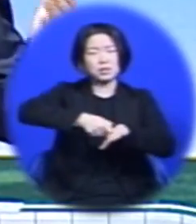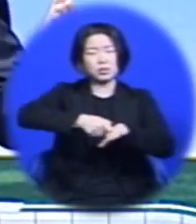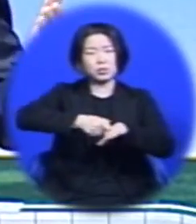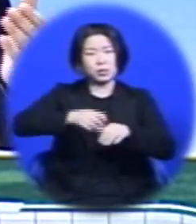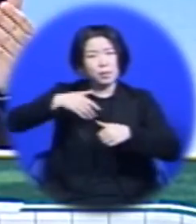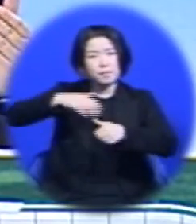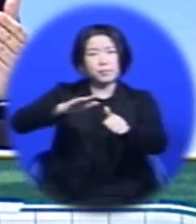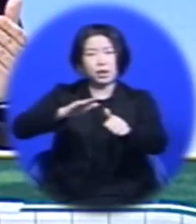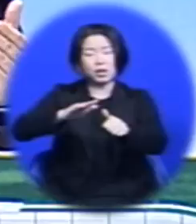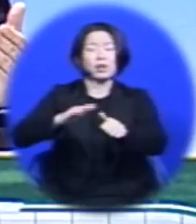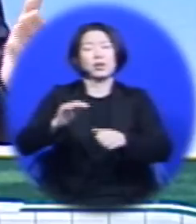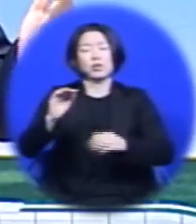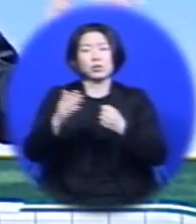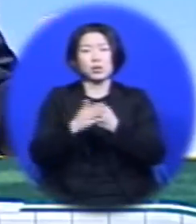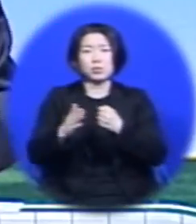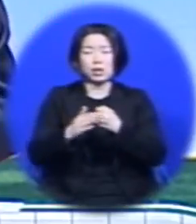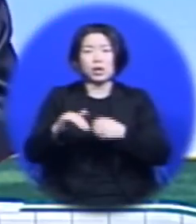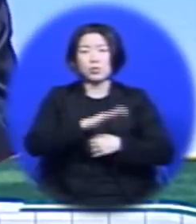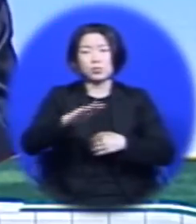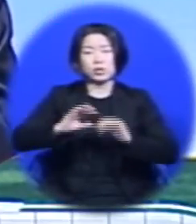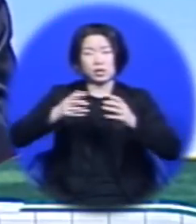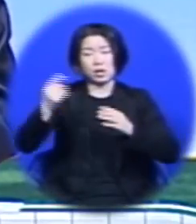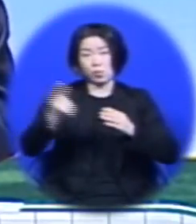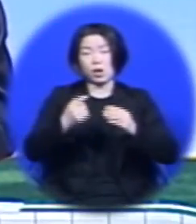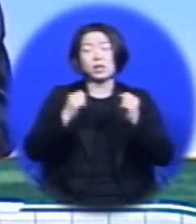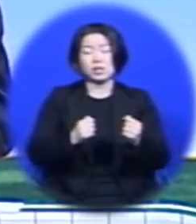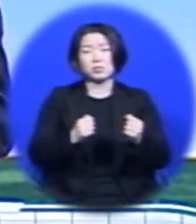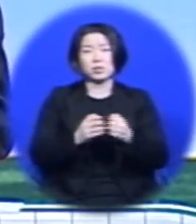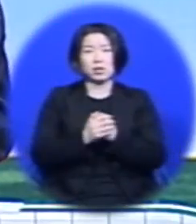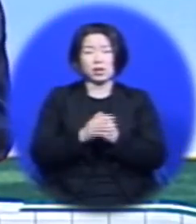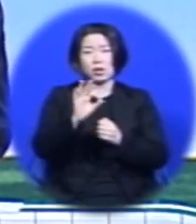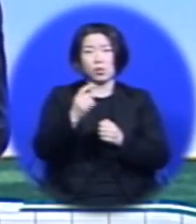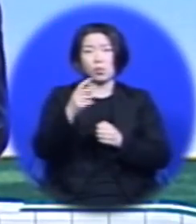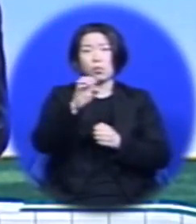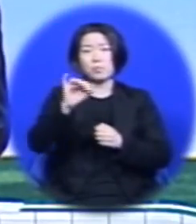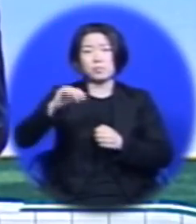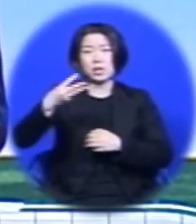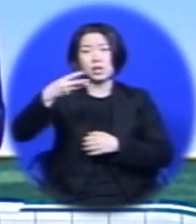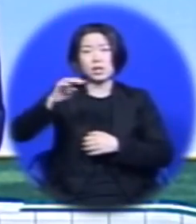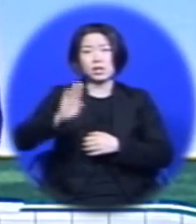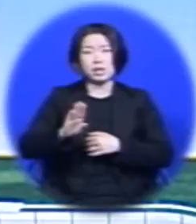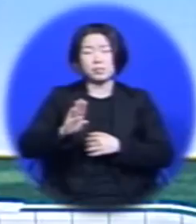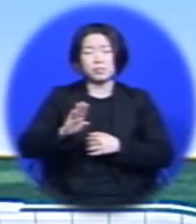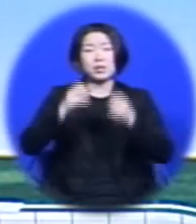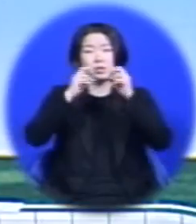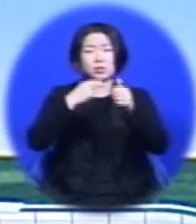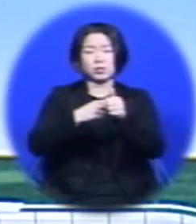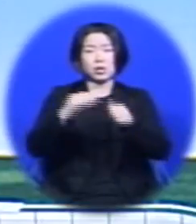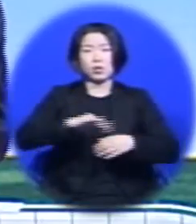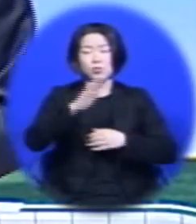출국 조치를 당해서 지금 우리나라에 와 계십니다 5 필립 상도 3일 우리교회